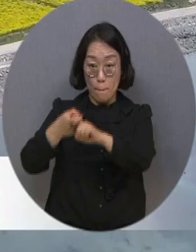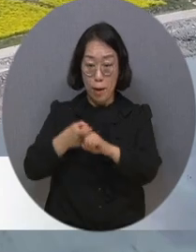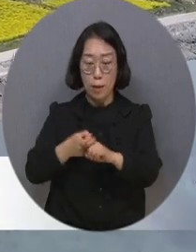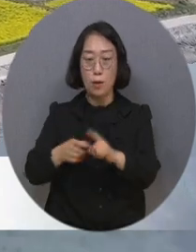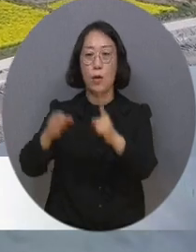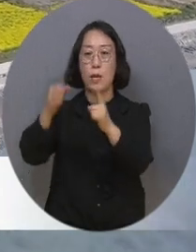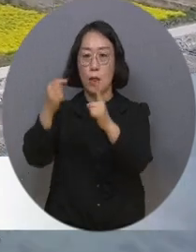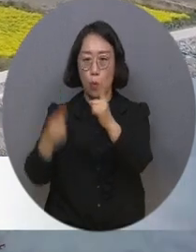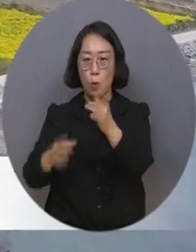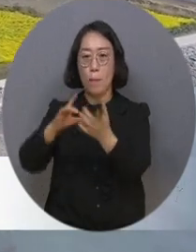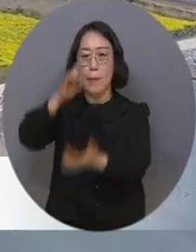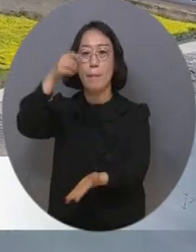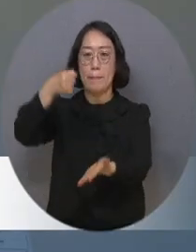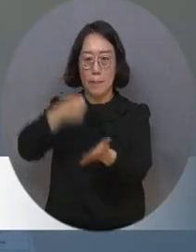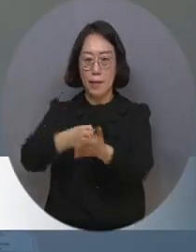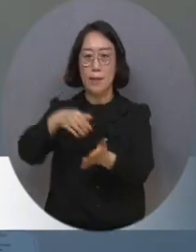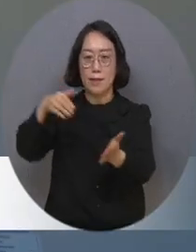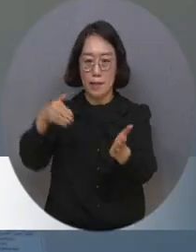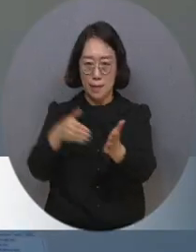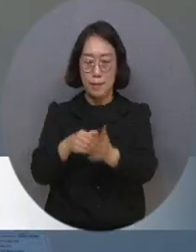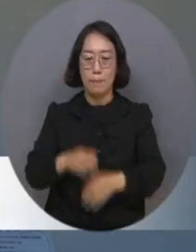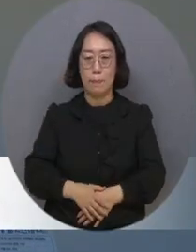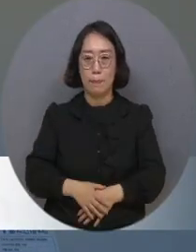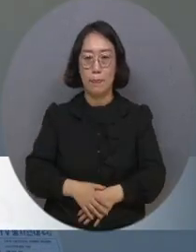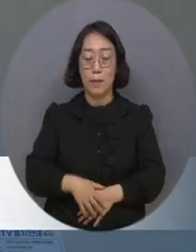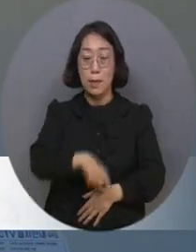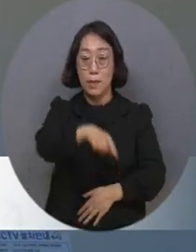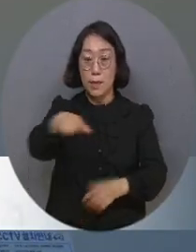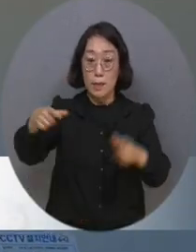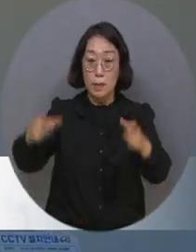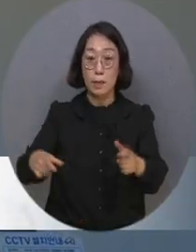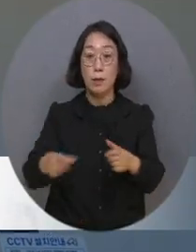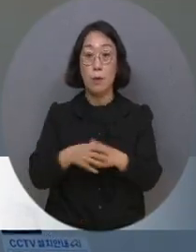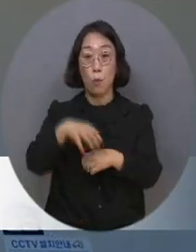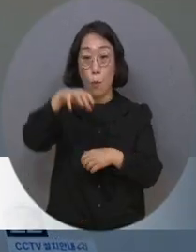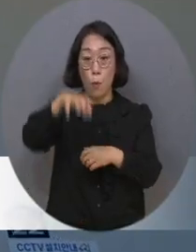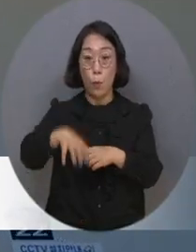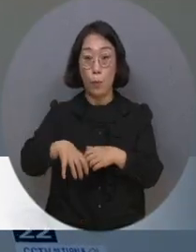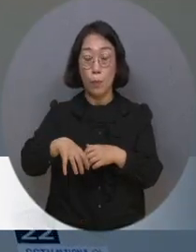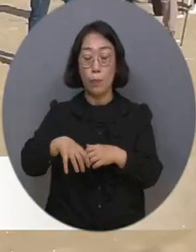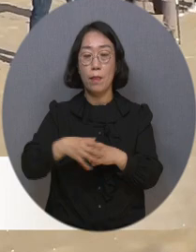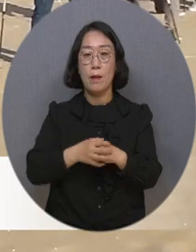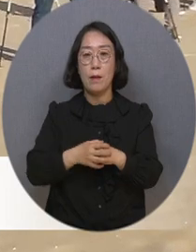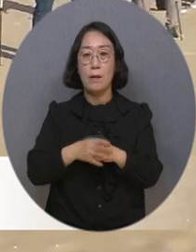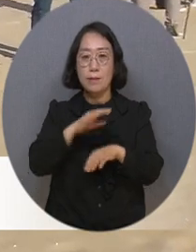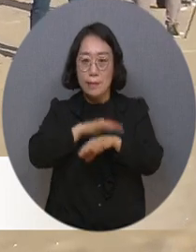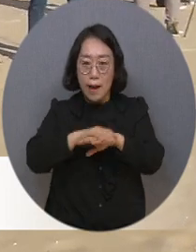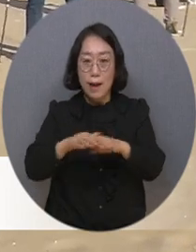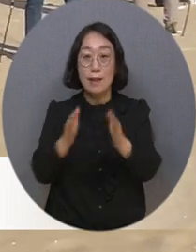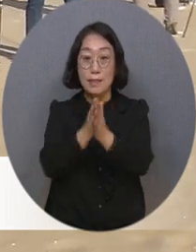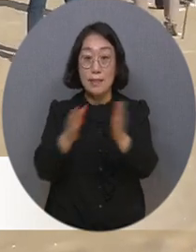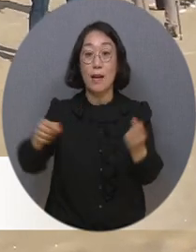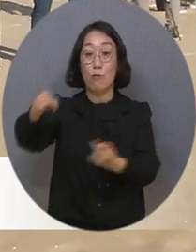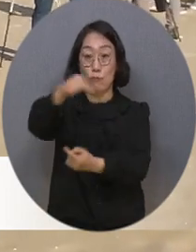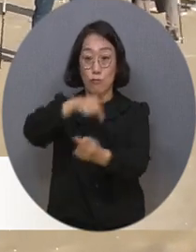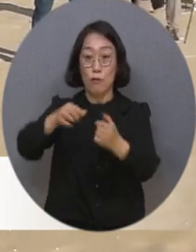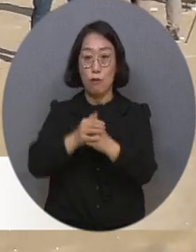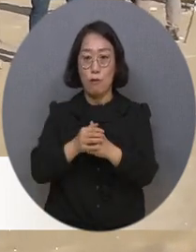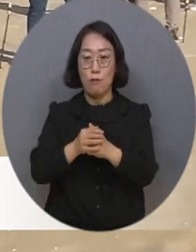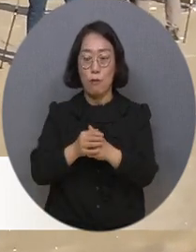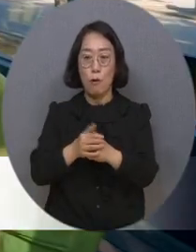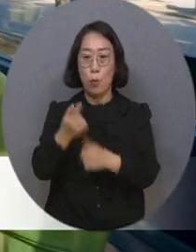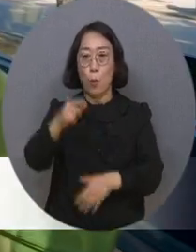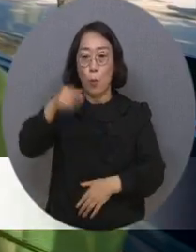1호로 지정된 바 있습니다 청산해양 치유 공원이 본격 운영됨에 따라 축제 기간 내내 노르디